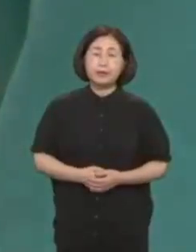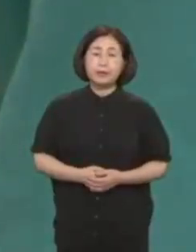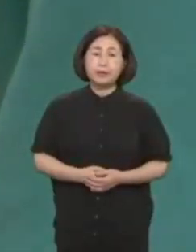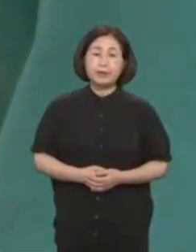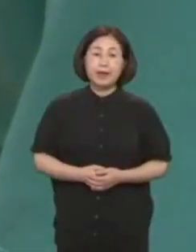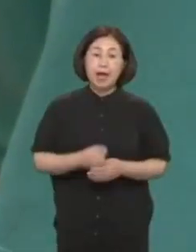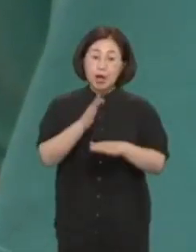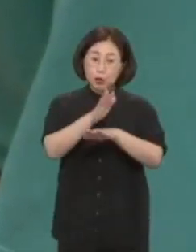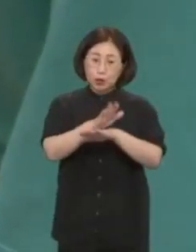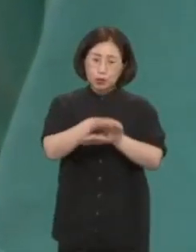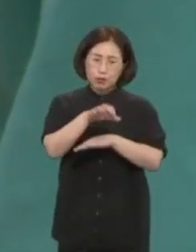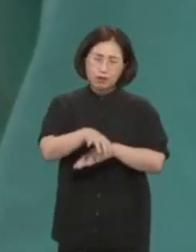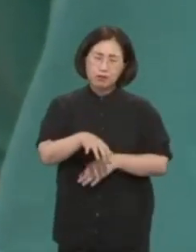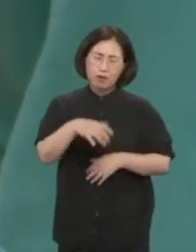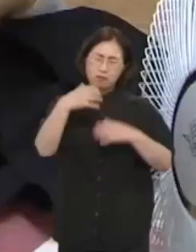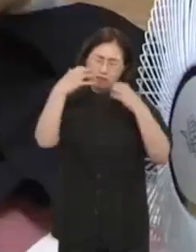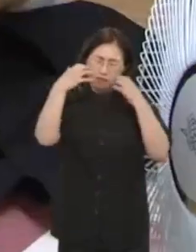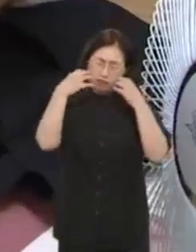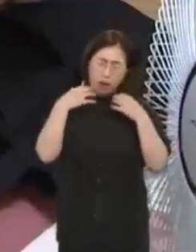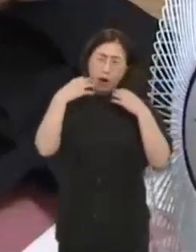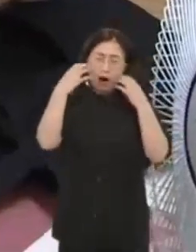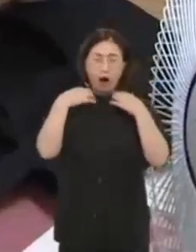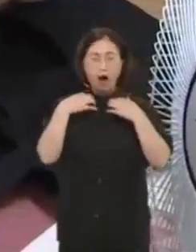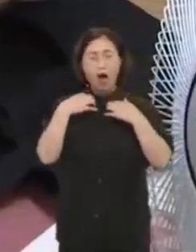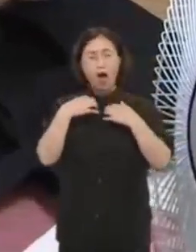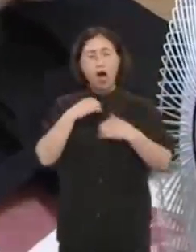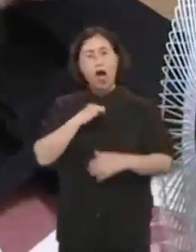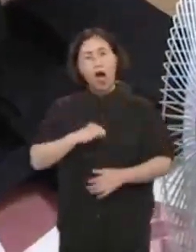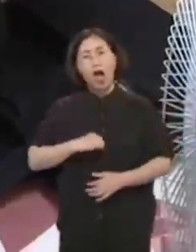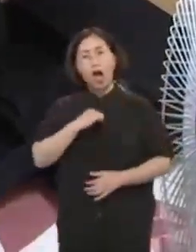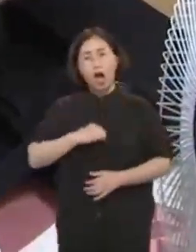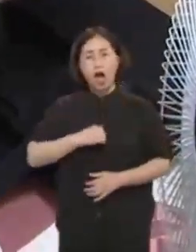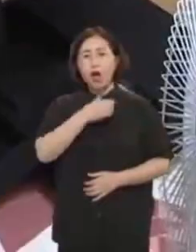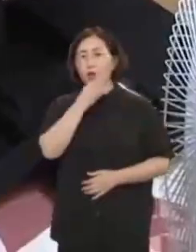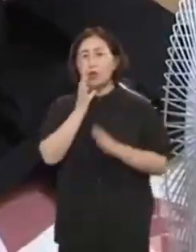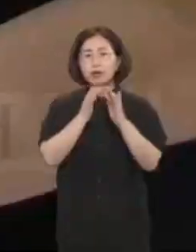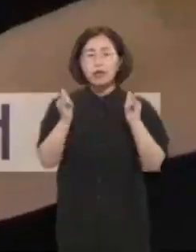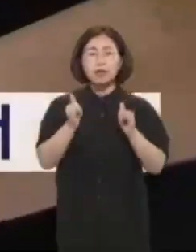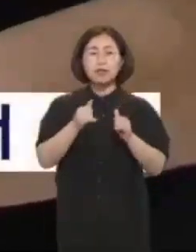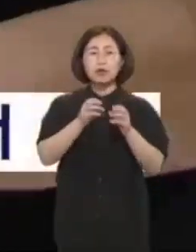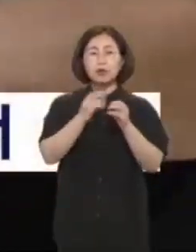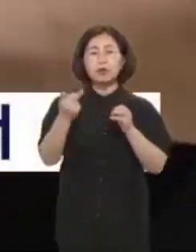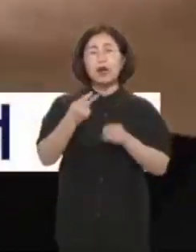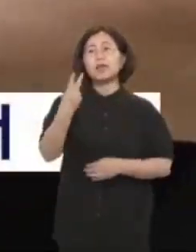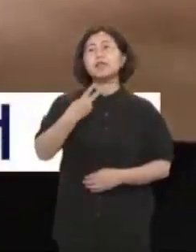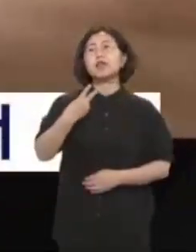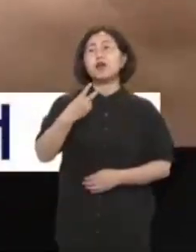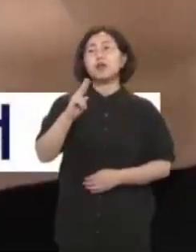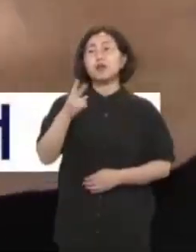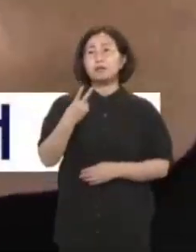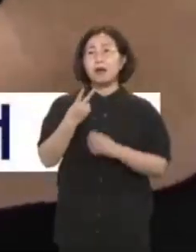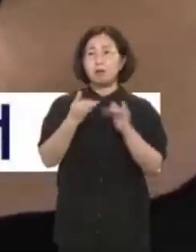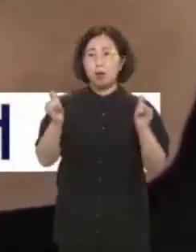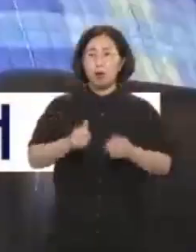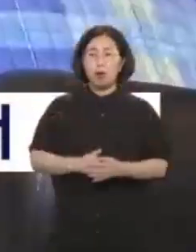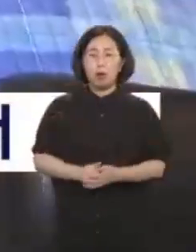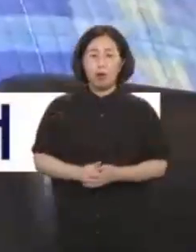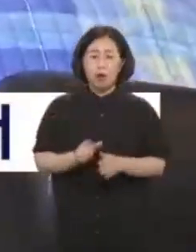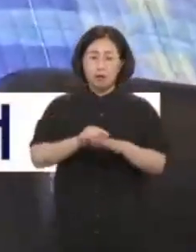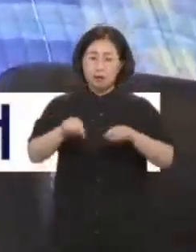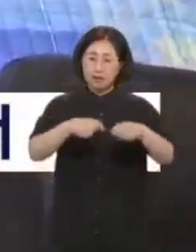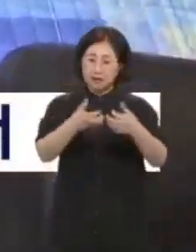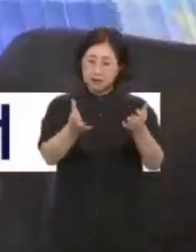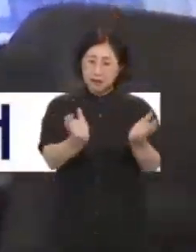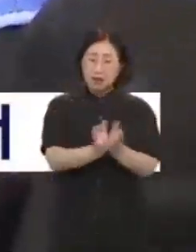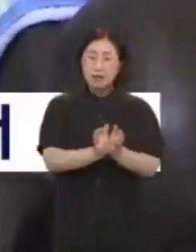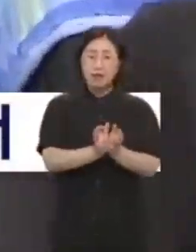이처럼 농촌에서 폭염을 홀로 견디는 홀몸 어르신은 논산시에만 2,200여 명에 달합니다. 때문에 지자체마다